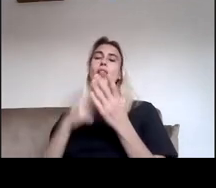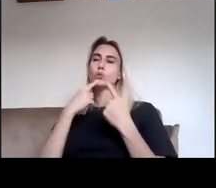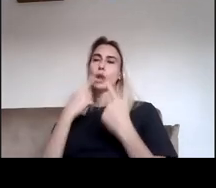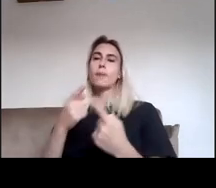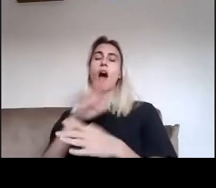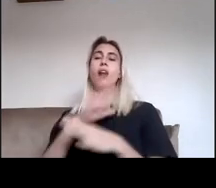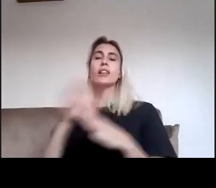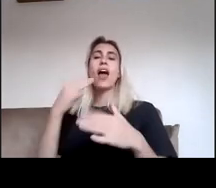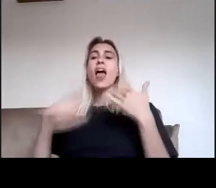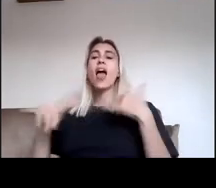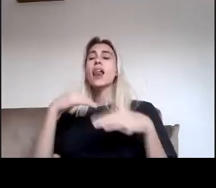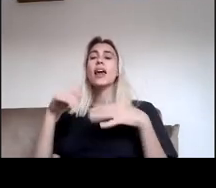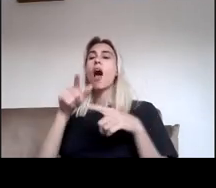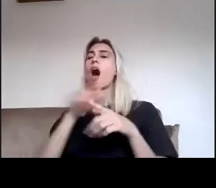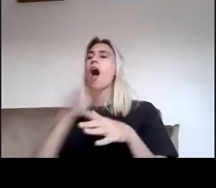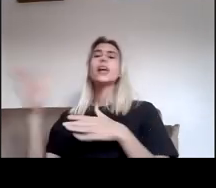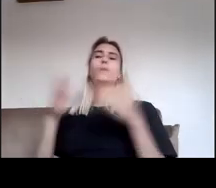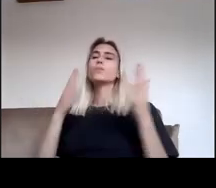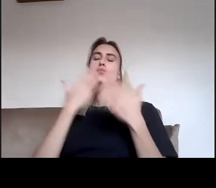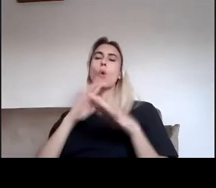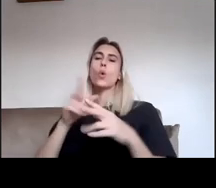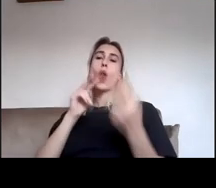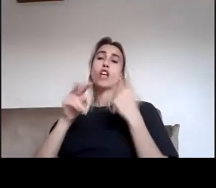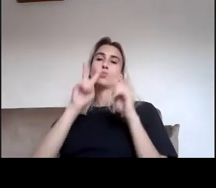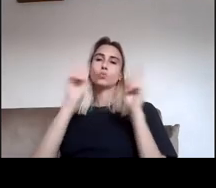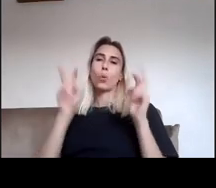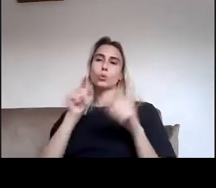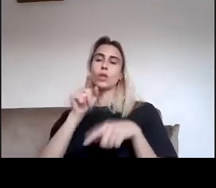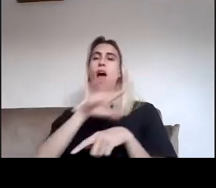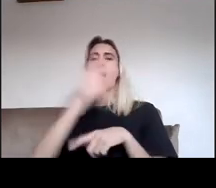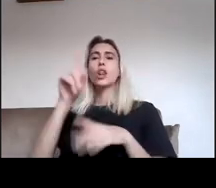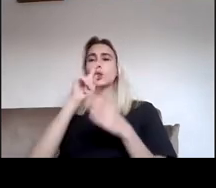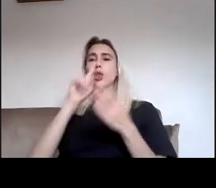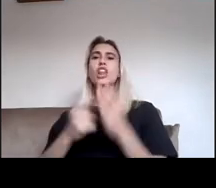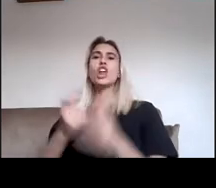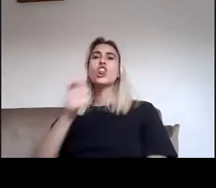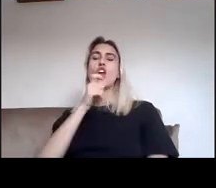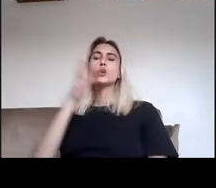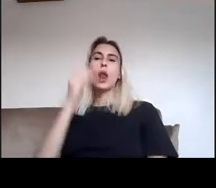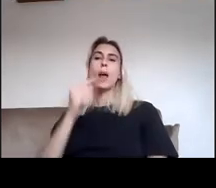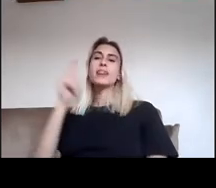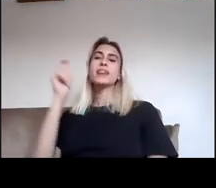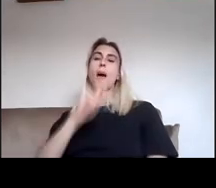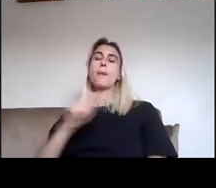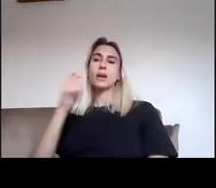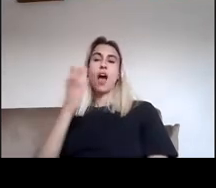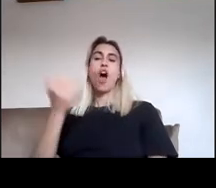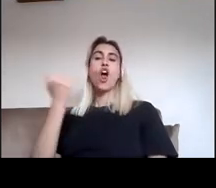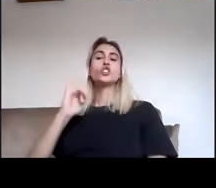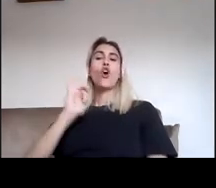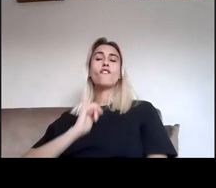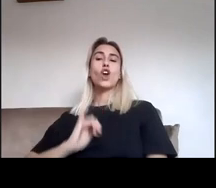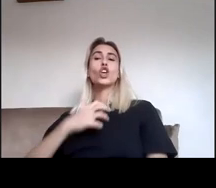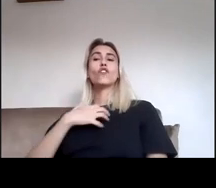bir engelli ayrımı yok. Yani herkesin artık bu noktada ihtiyacı olan bir yapı, araç konforu, araç